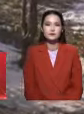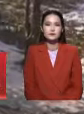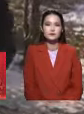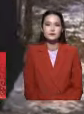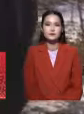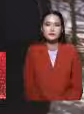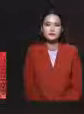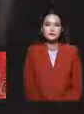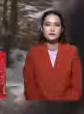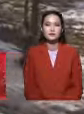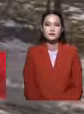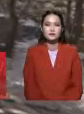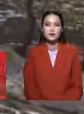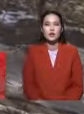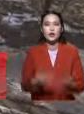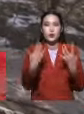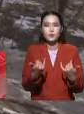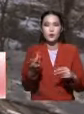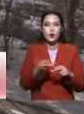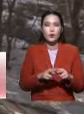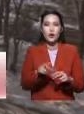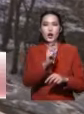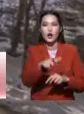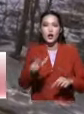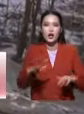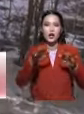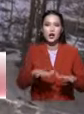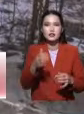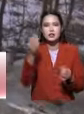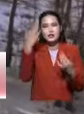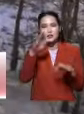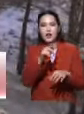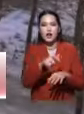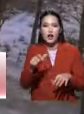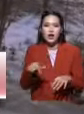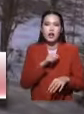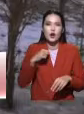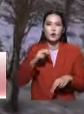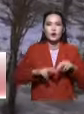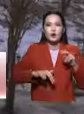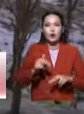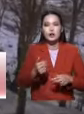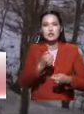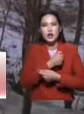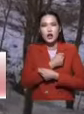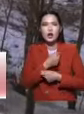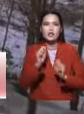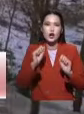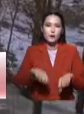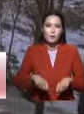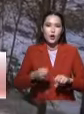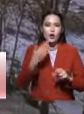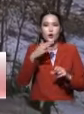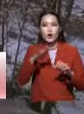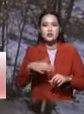Рахмет, жолыңыз болсын. Міне, бүгін кез келген адамды, танымайтын адамды да еш себепсіз құшақтауға болады. Тіпті бір кездері